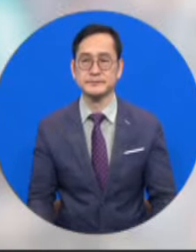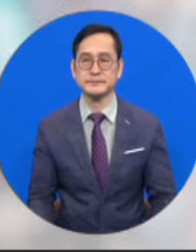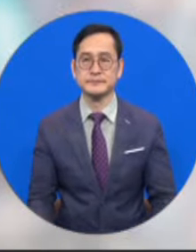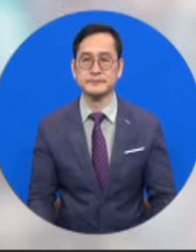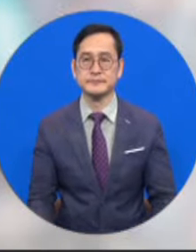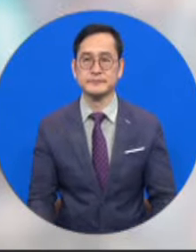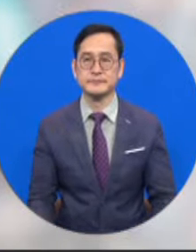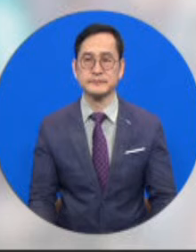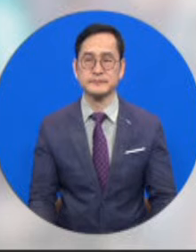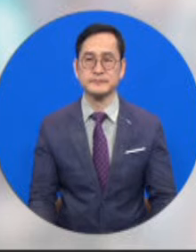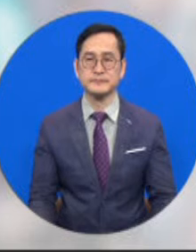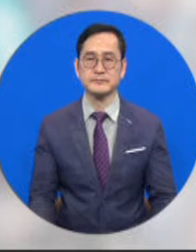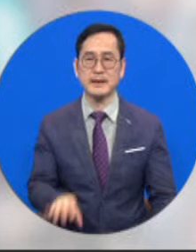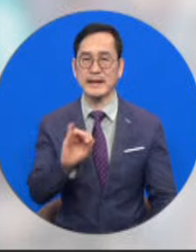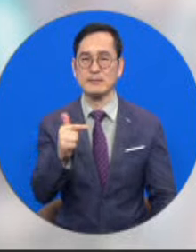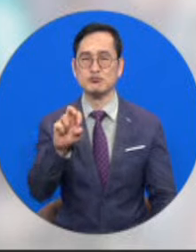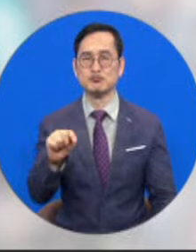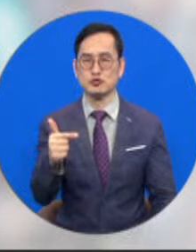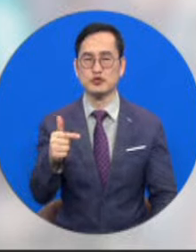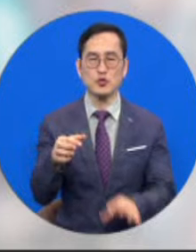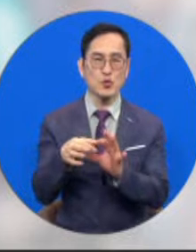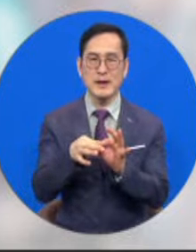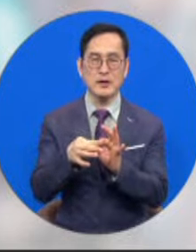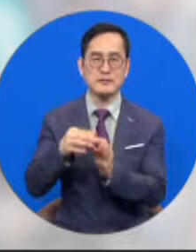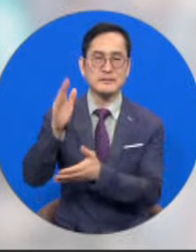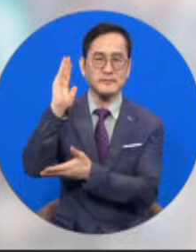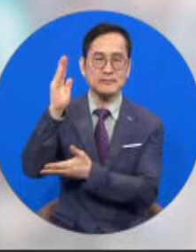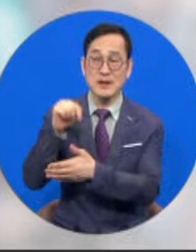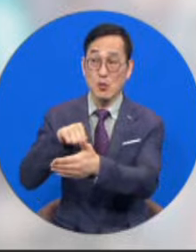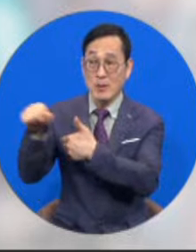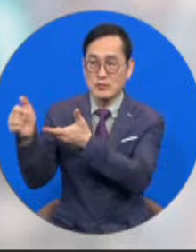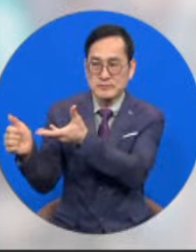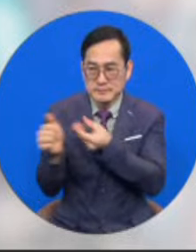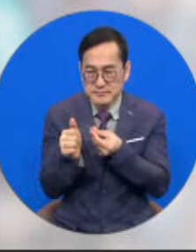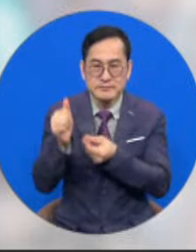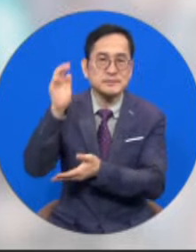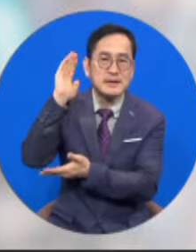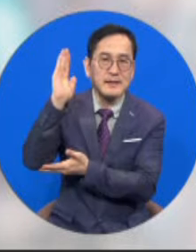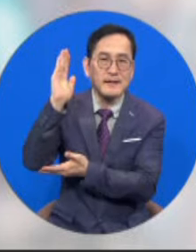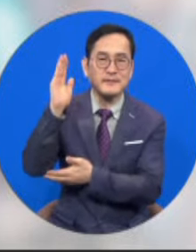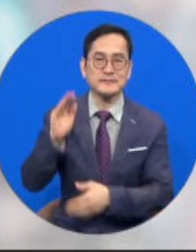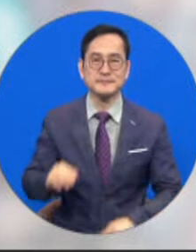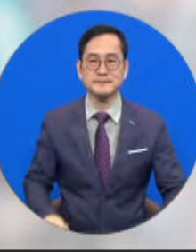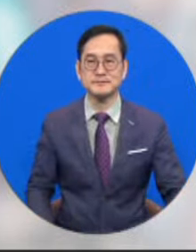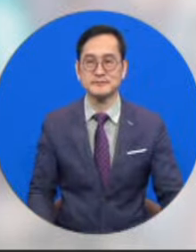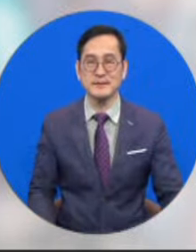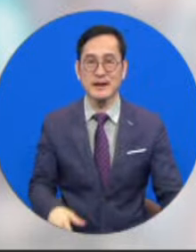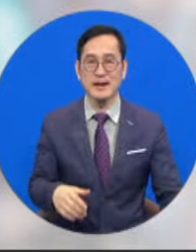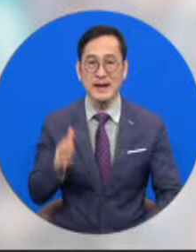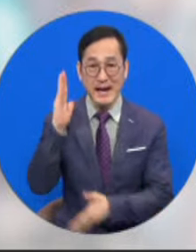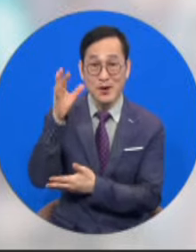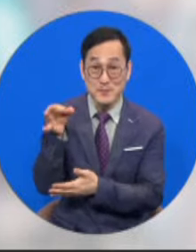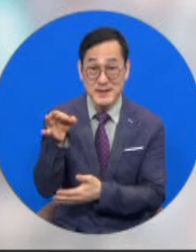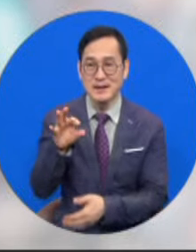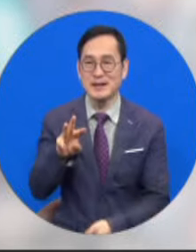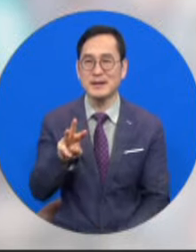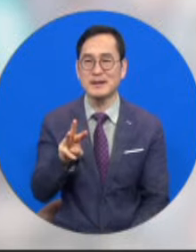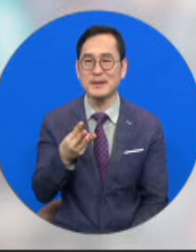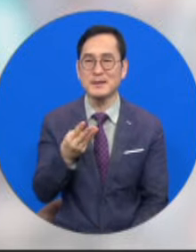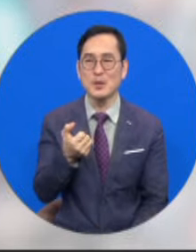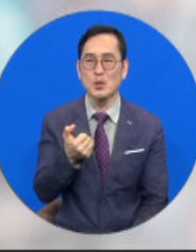12일 인문학 관련 외부 강사 특강이 한국지역 난방 공사에서 이루어졌는데 강연비 35만 원 책정이